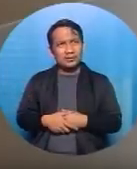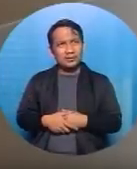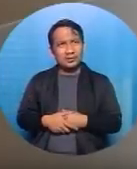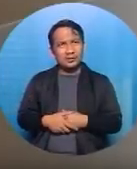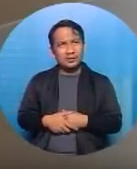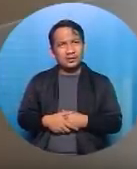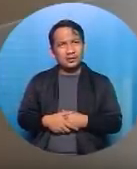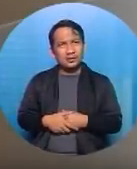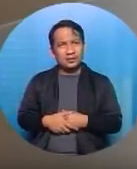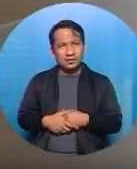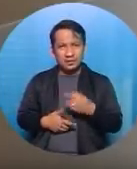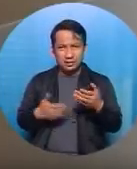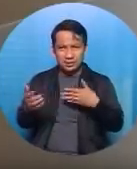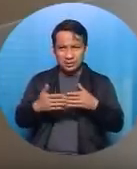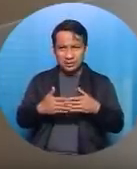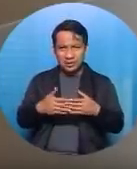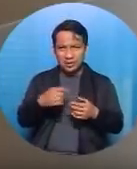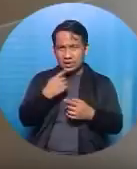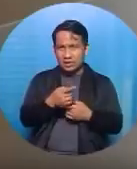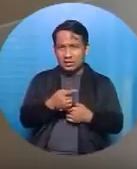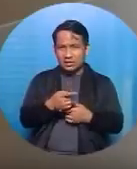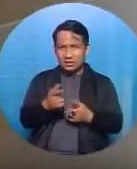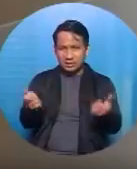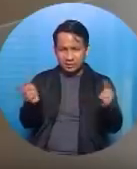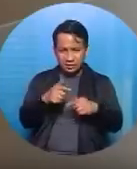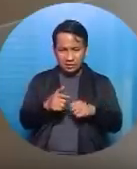na may siya ang asawa ko eh.